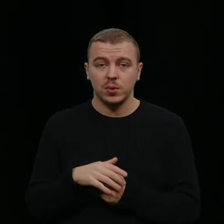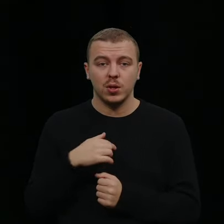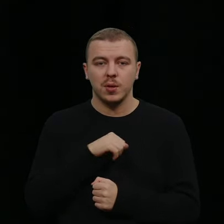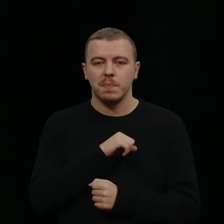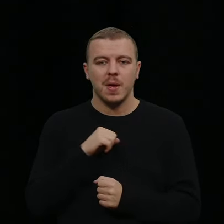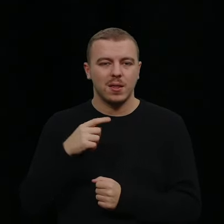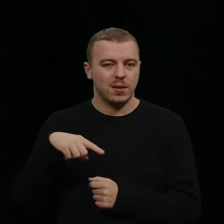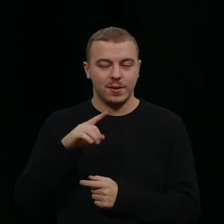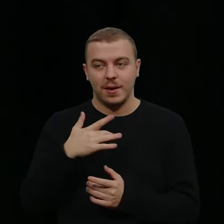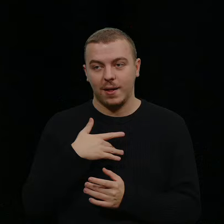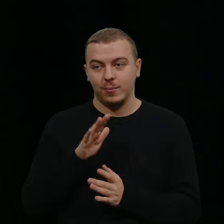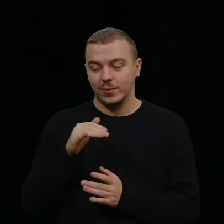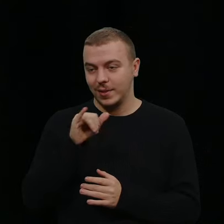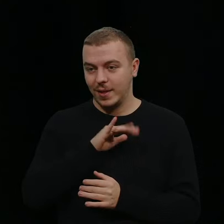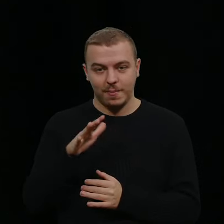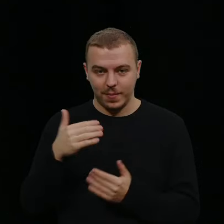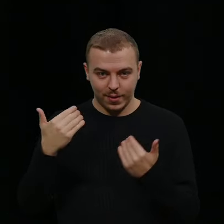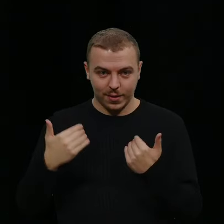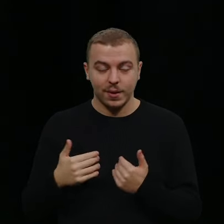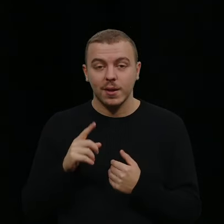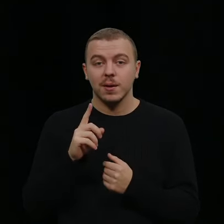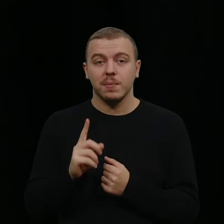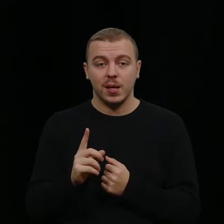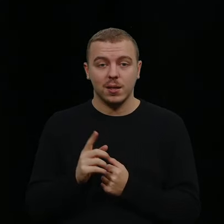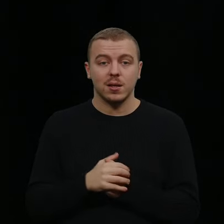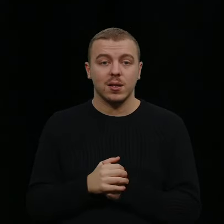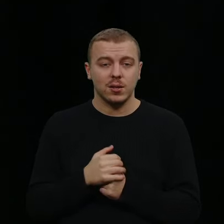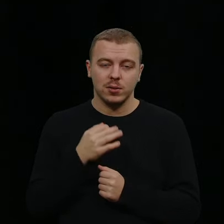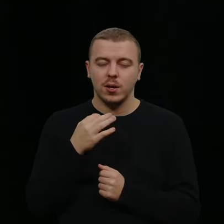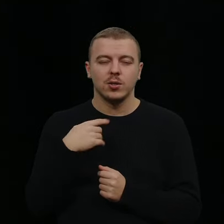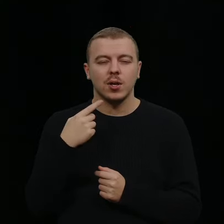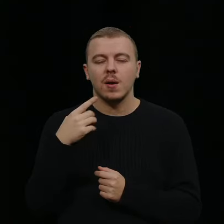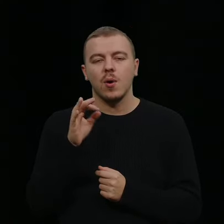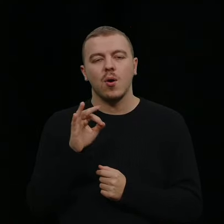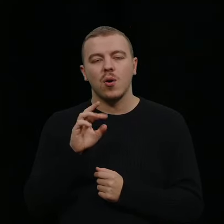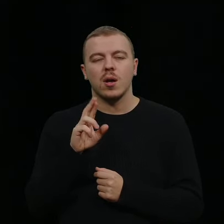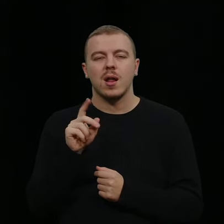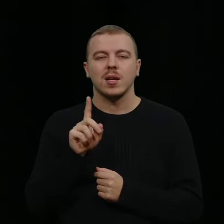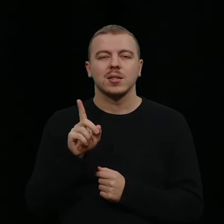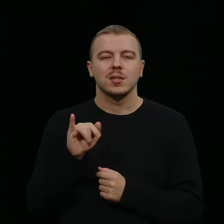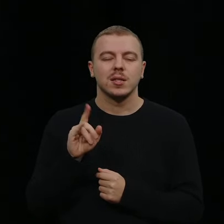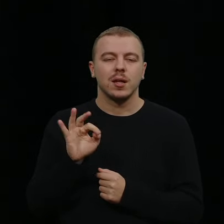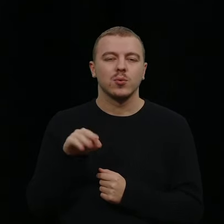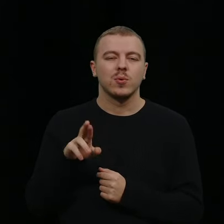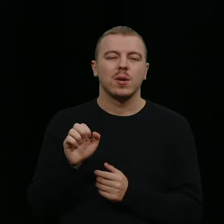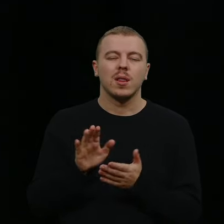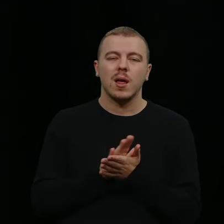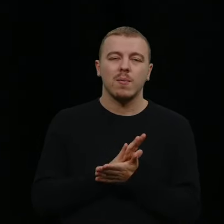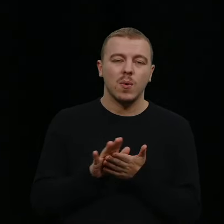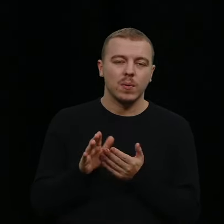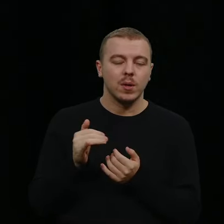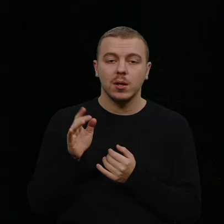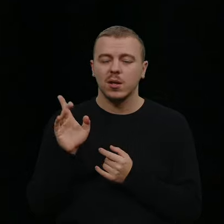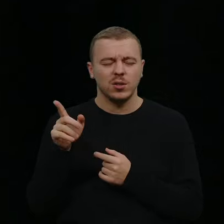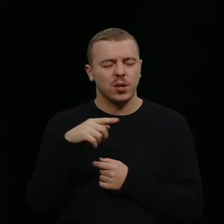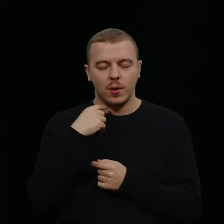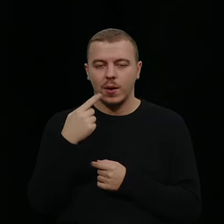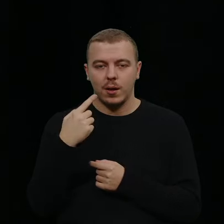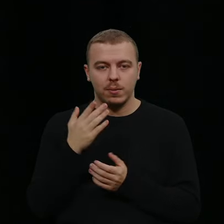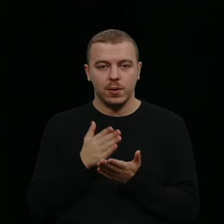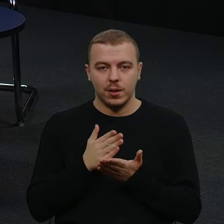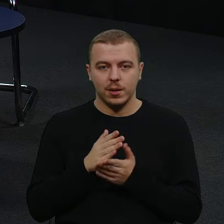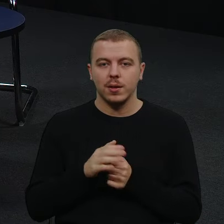medikų tarpe. Reiškia, be abejo, kad čia jau nekalbėsiu apie rezidentūrą, nemokam apie tokius dalykus. Jau čia daug kalba, jau